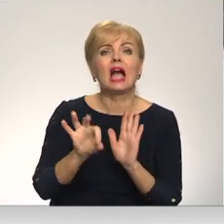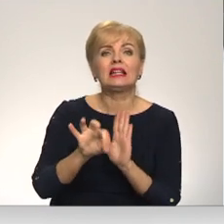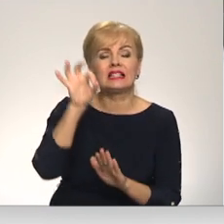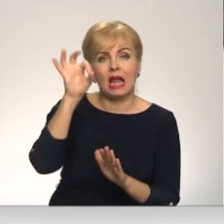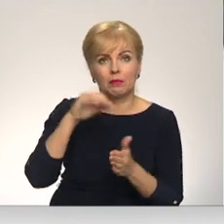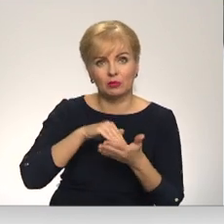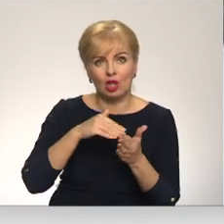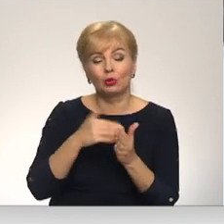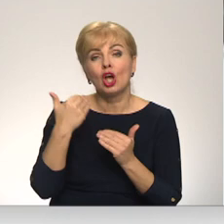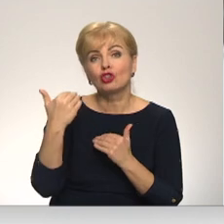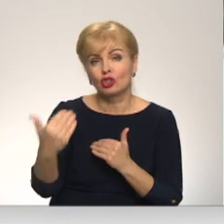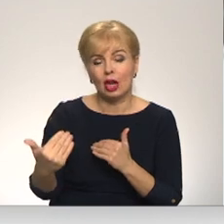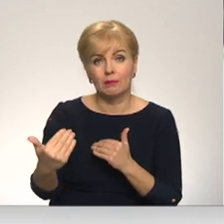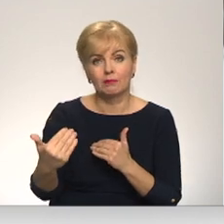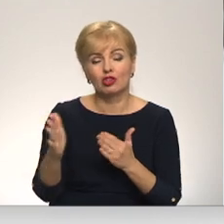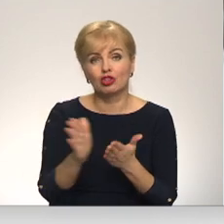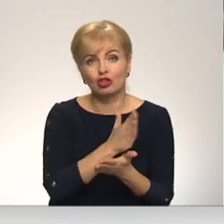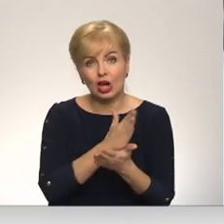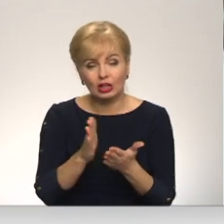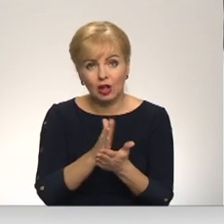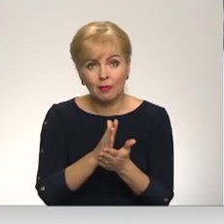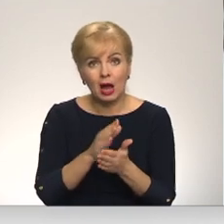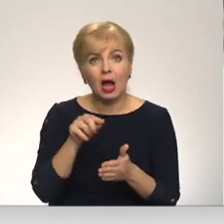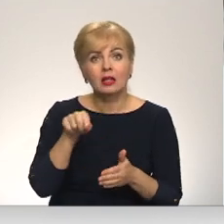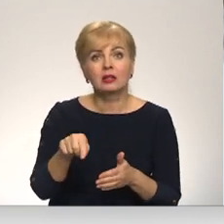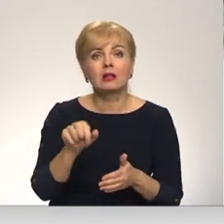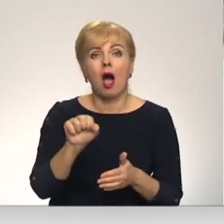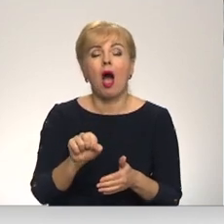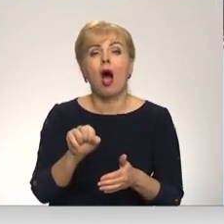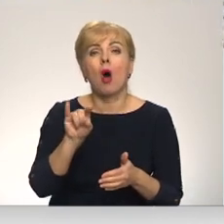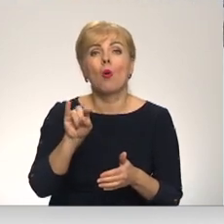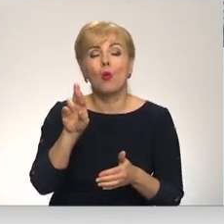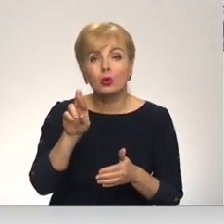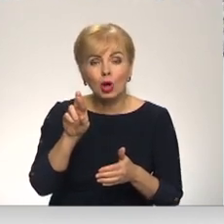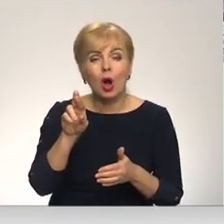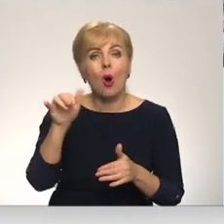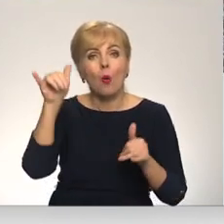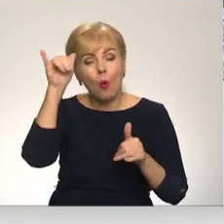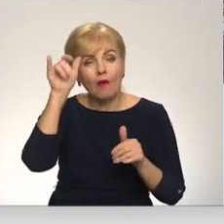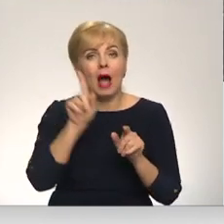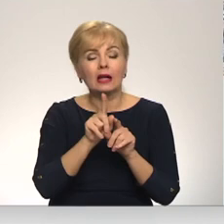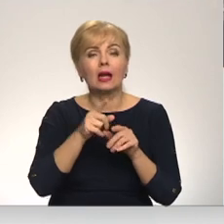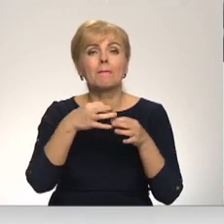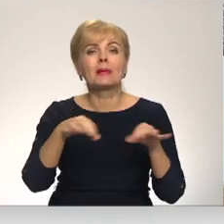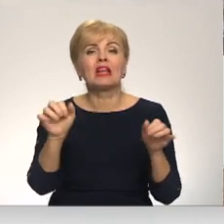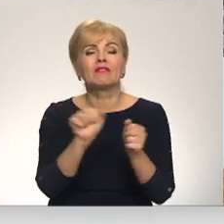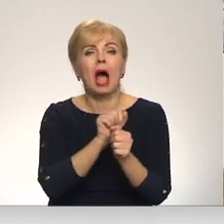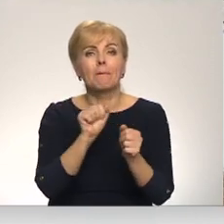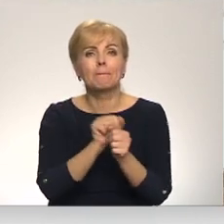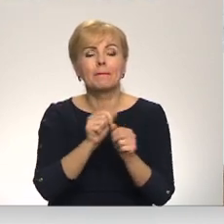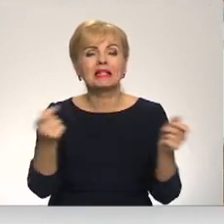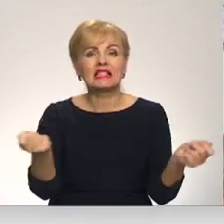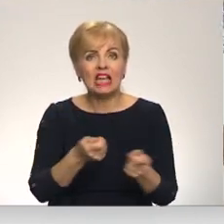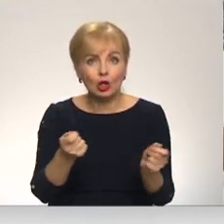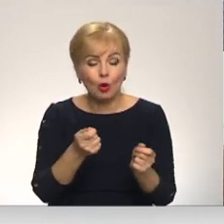status tieši šīm šķirnēm, gan taurgovīm, gan arī savvaļas zirgiem. Jungu saimniecības taurgovju īpašnieks